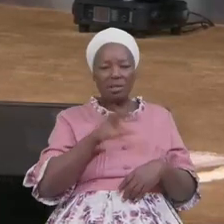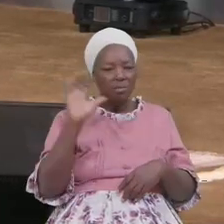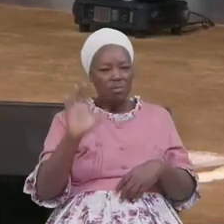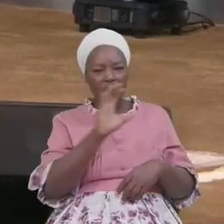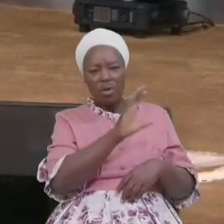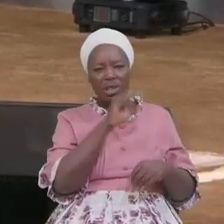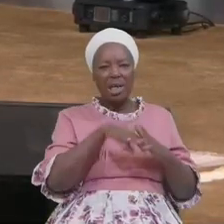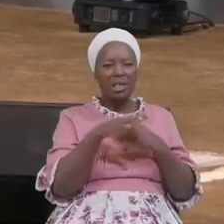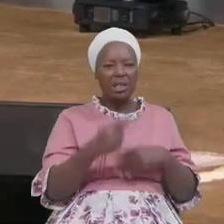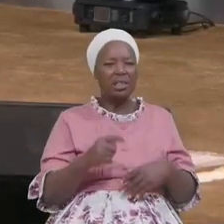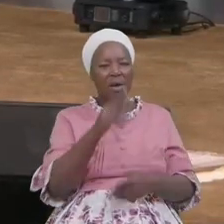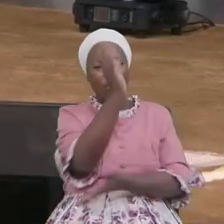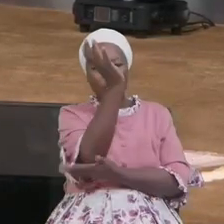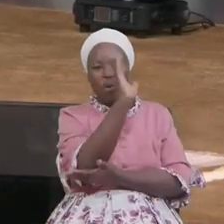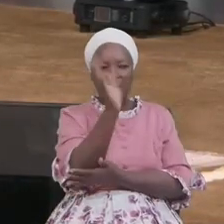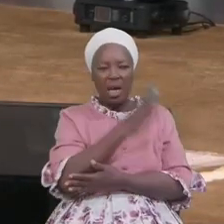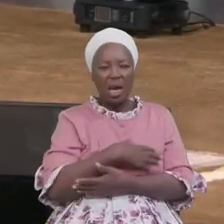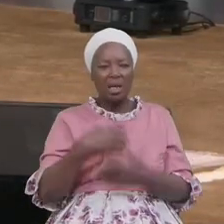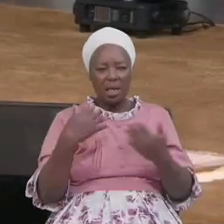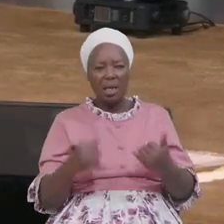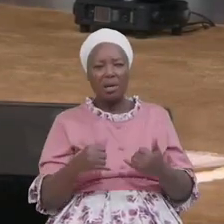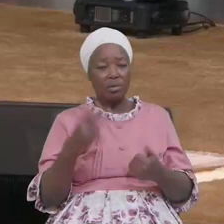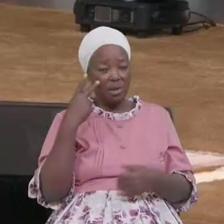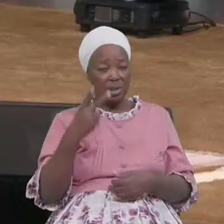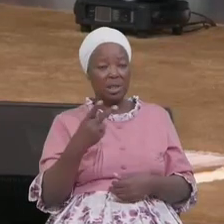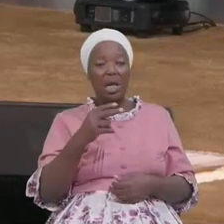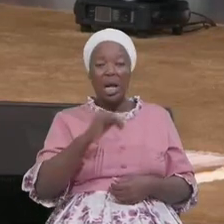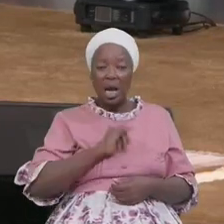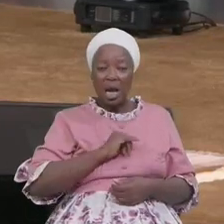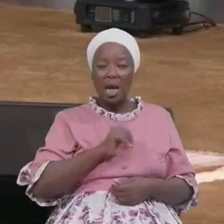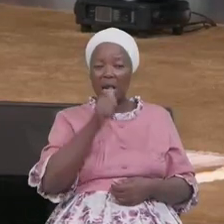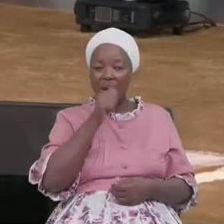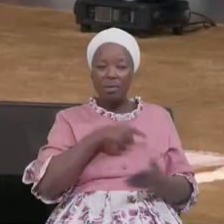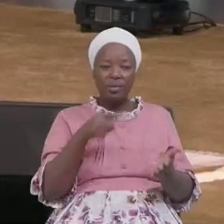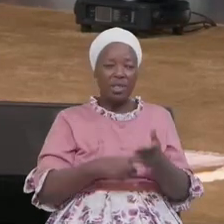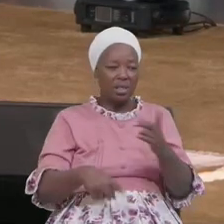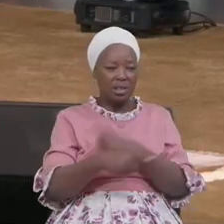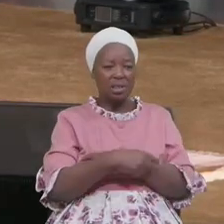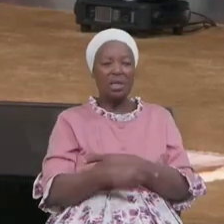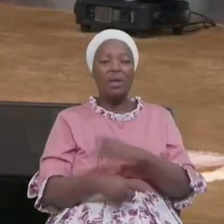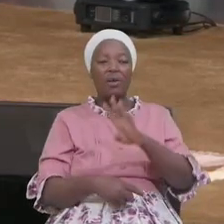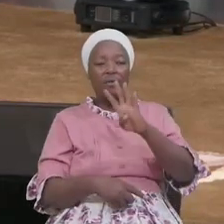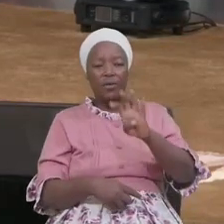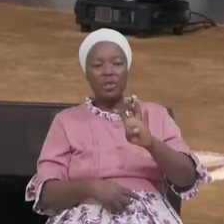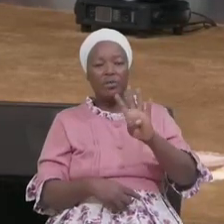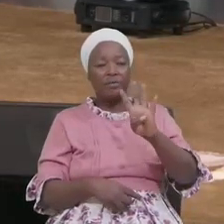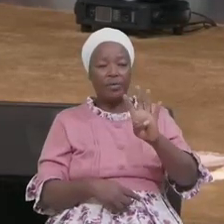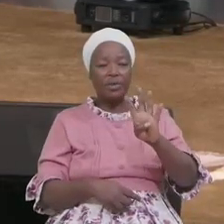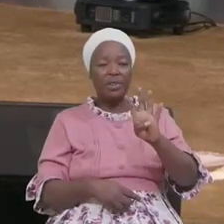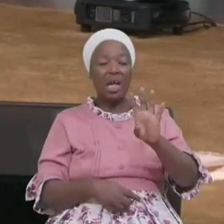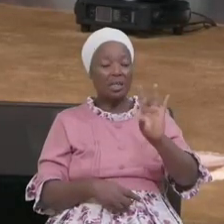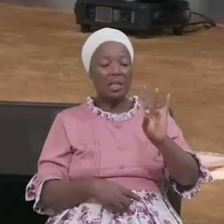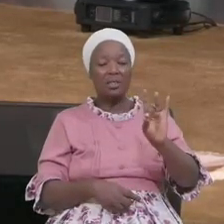Et maintenant, voici, je suis âgé aujourd'hui de 45 ans.